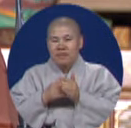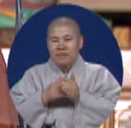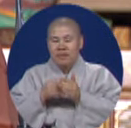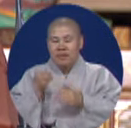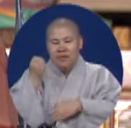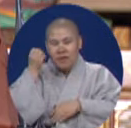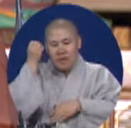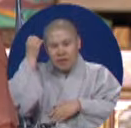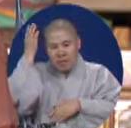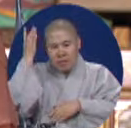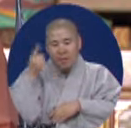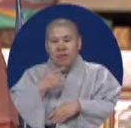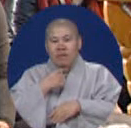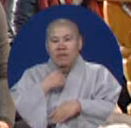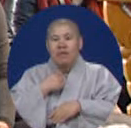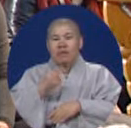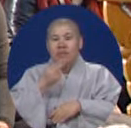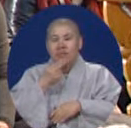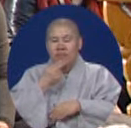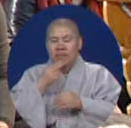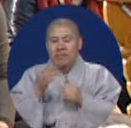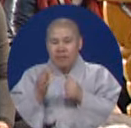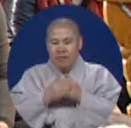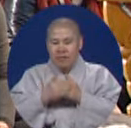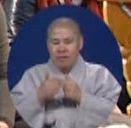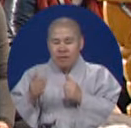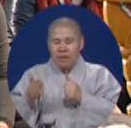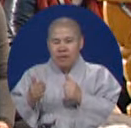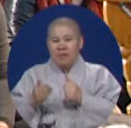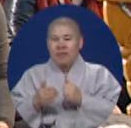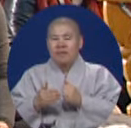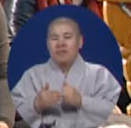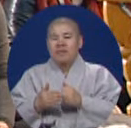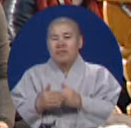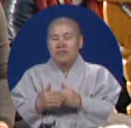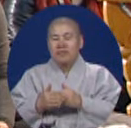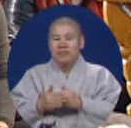잃어버린 일이 한 번도 없다, 이걸 알아요.